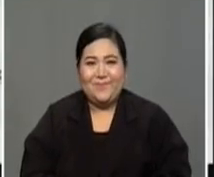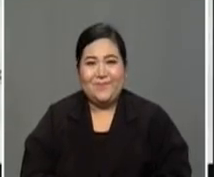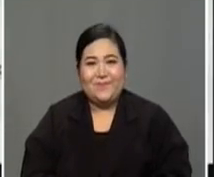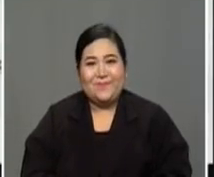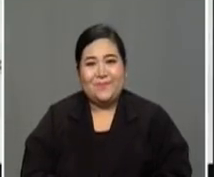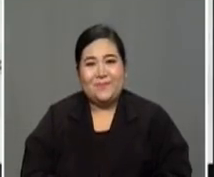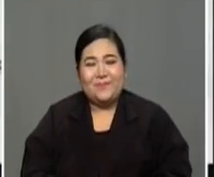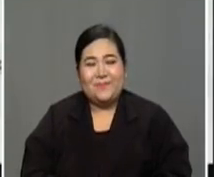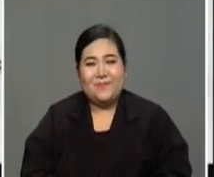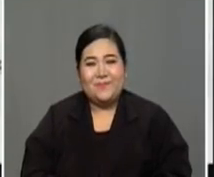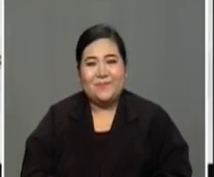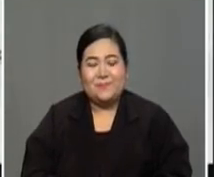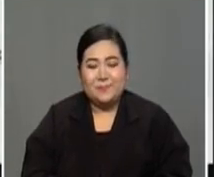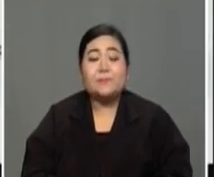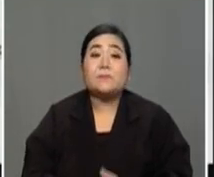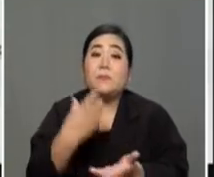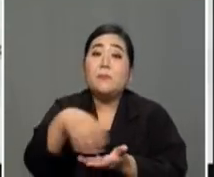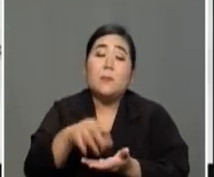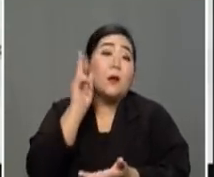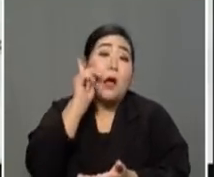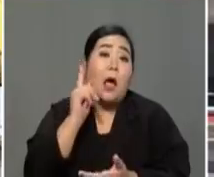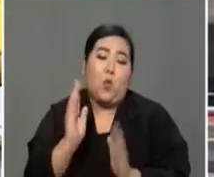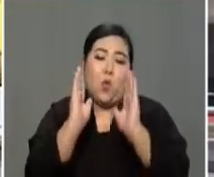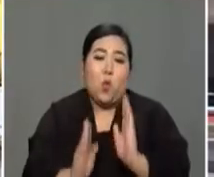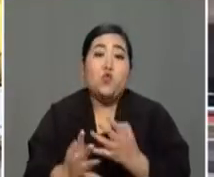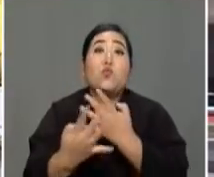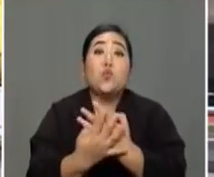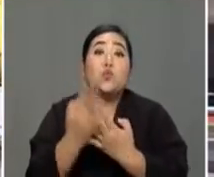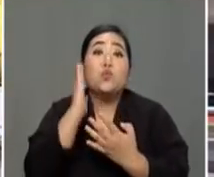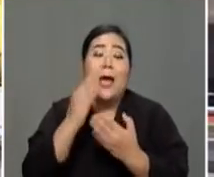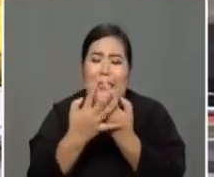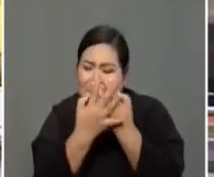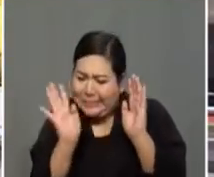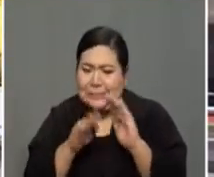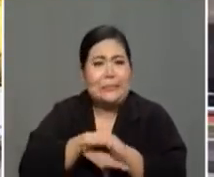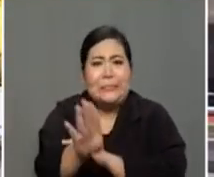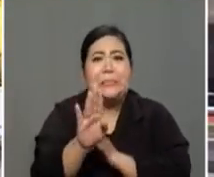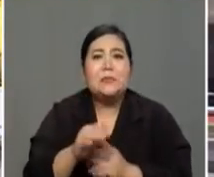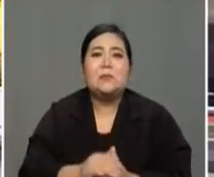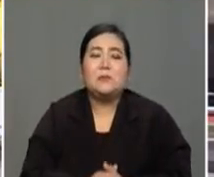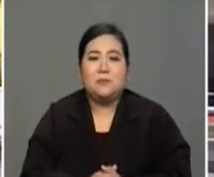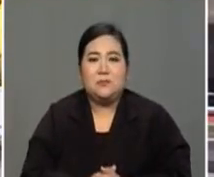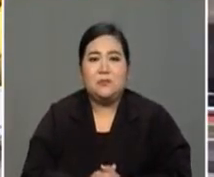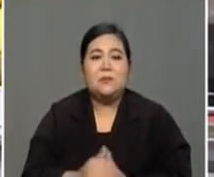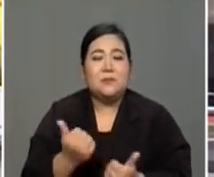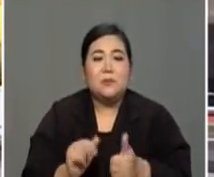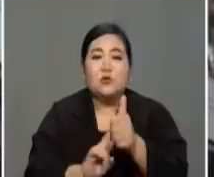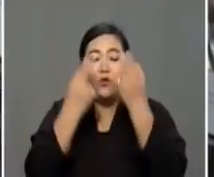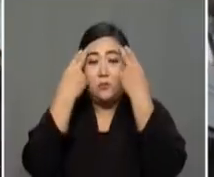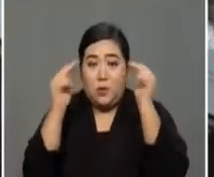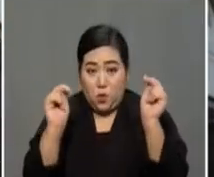เดี๋ยวความคืบหน้าเรื่องของนักโทษแหกคุกนะครับล่าสุดนะฮะท่านรองนายกพลอากาศเอกประจินจันตองนะครับ